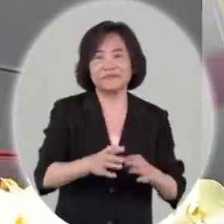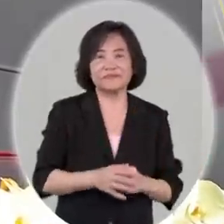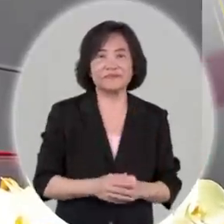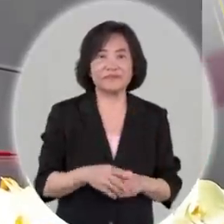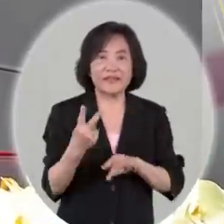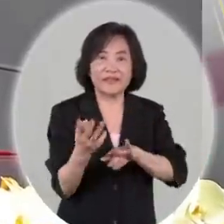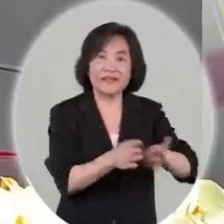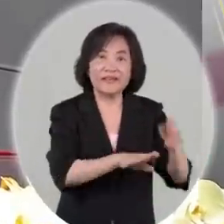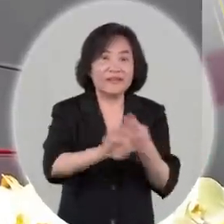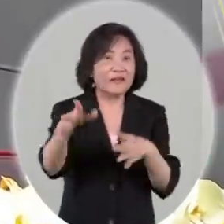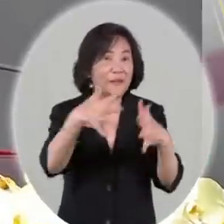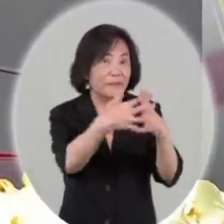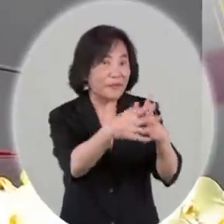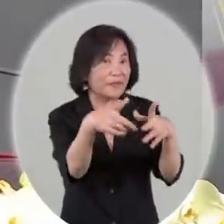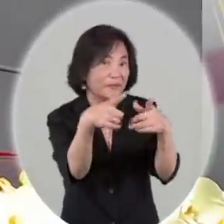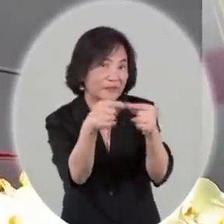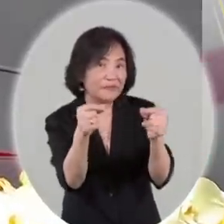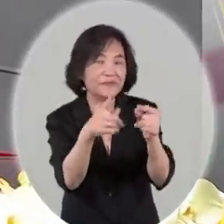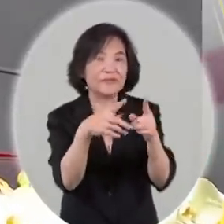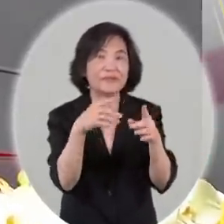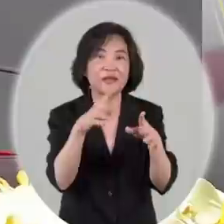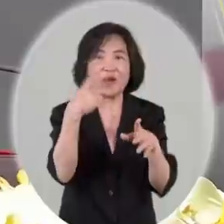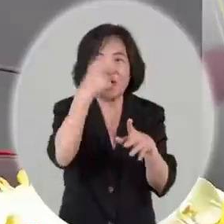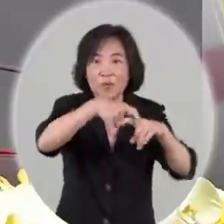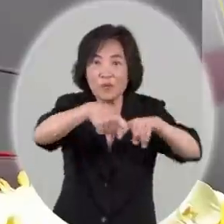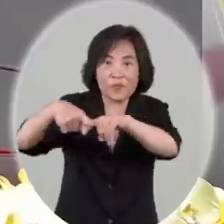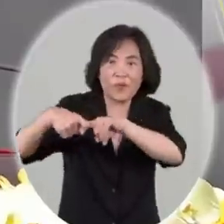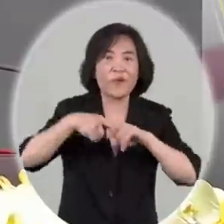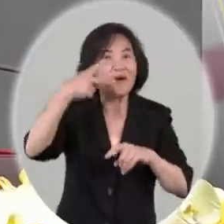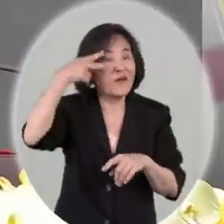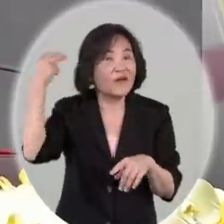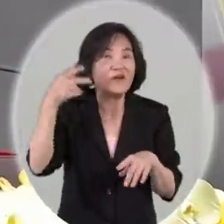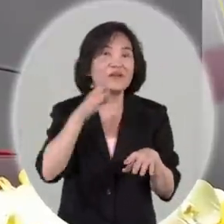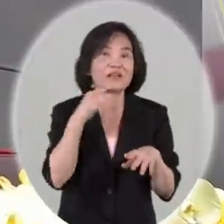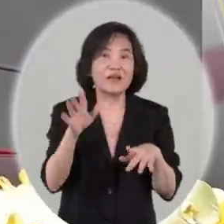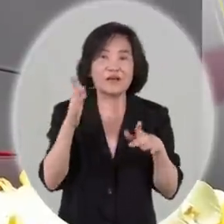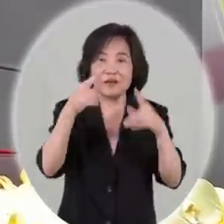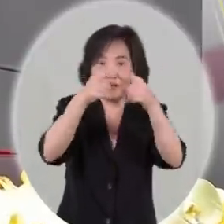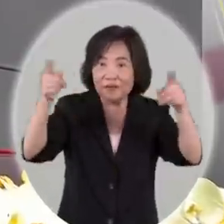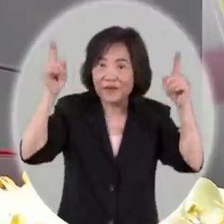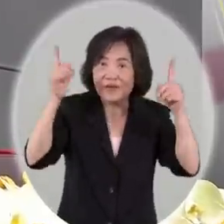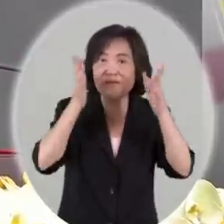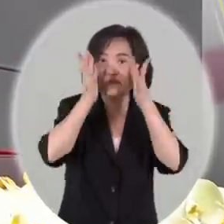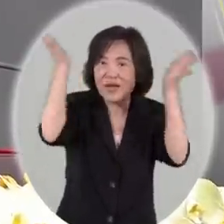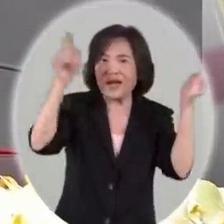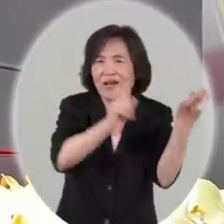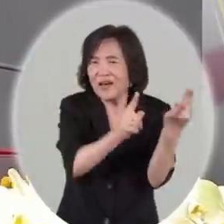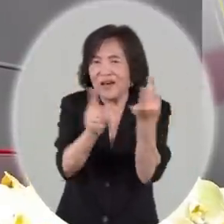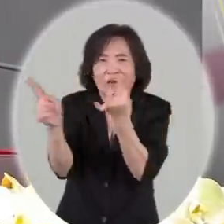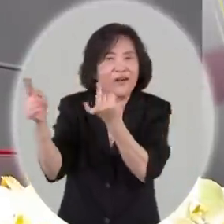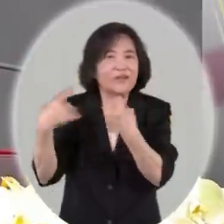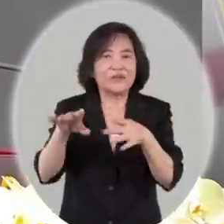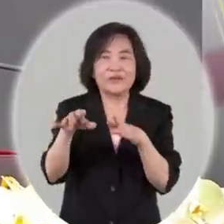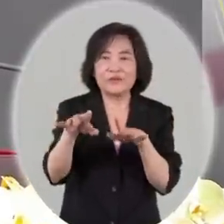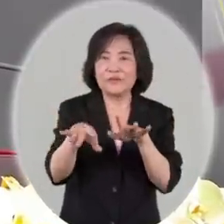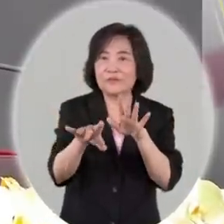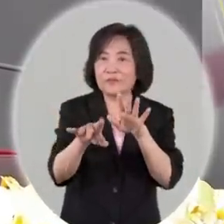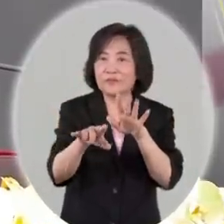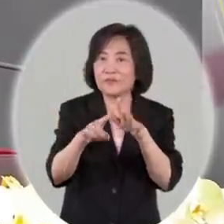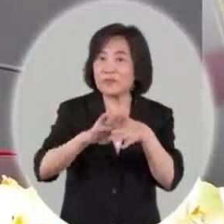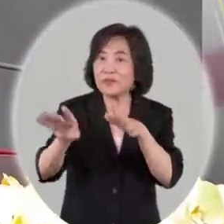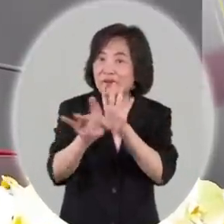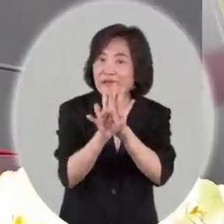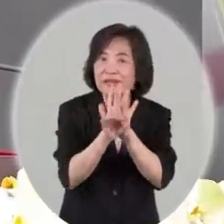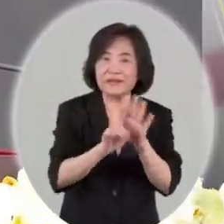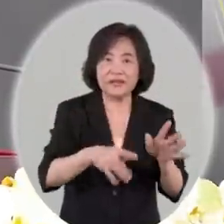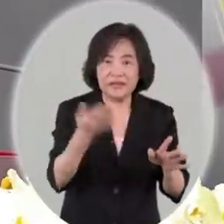外，美国、日本及欧盟立陶宛、斯洛伐克、捷克及波兰等国，在台湾疫